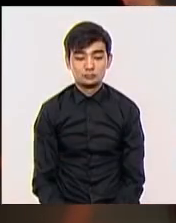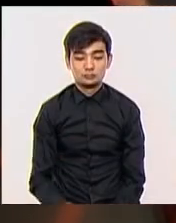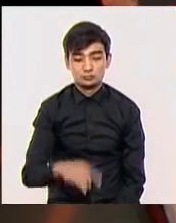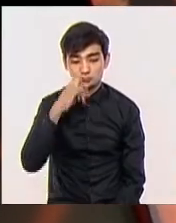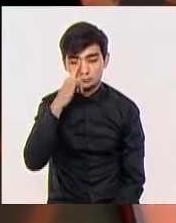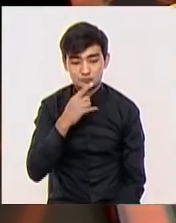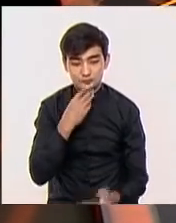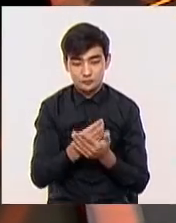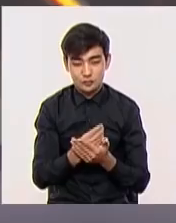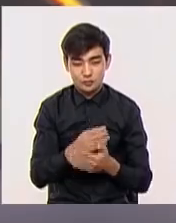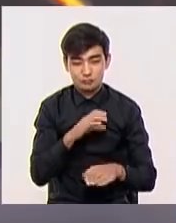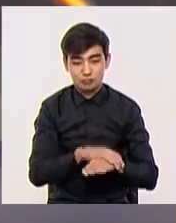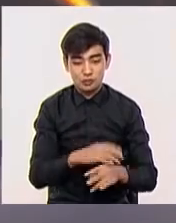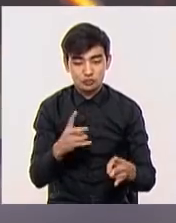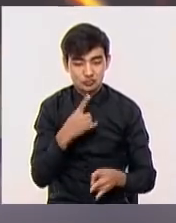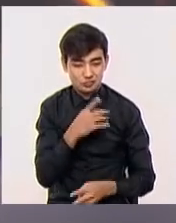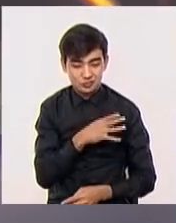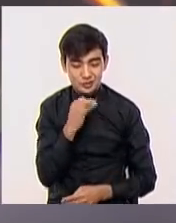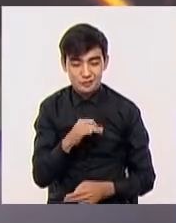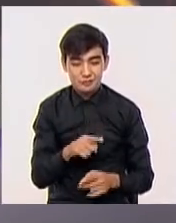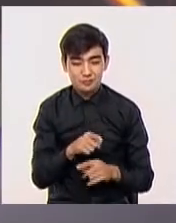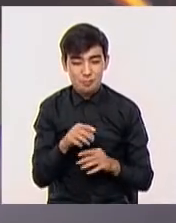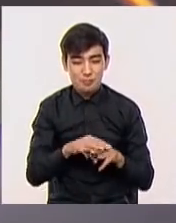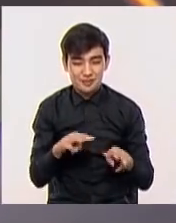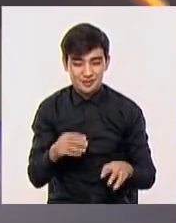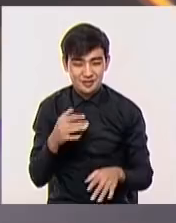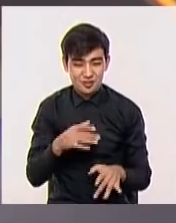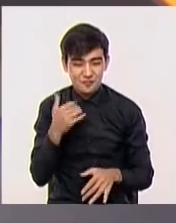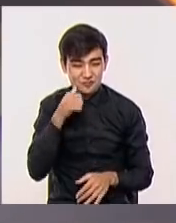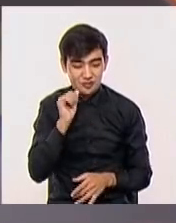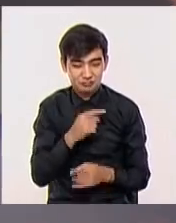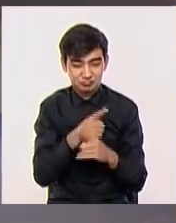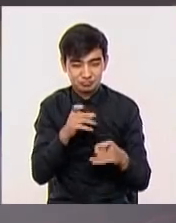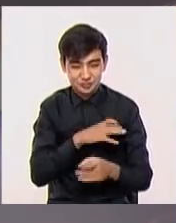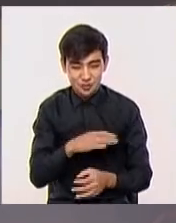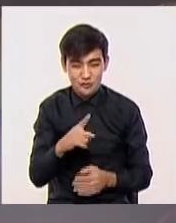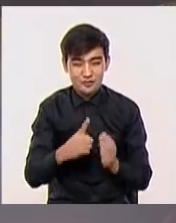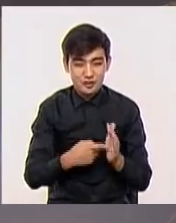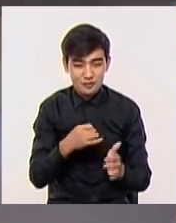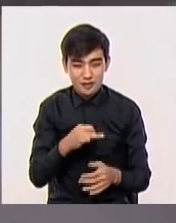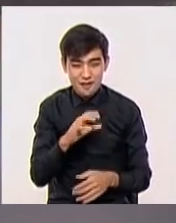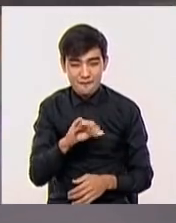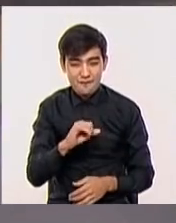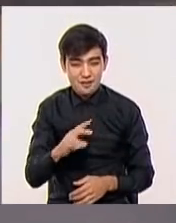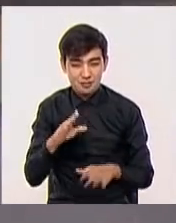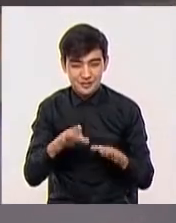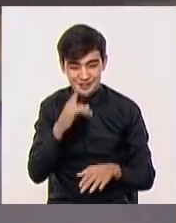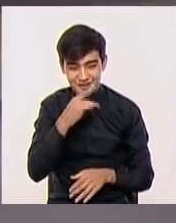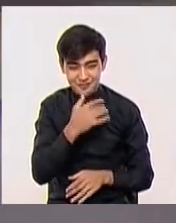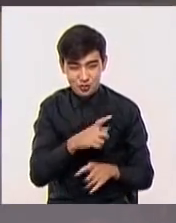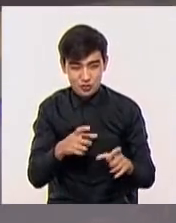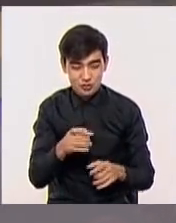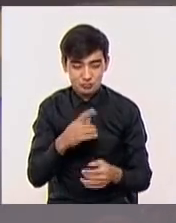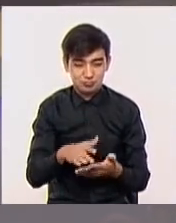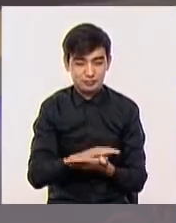Қазақ екенін дәлелдесін. Сыртқы істер министрлігінің күні кеше берген сұхбатында айтылған осы талап ауғандық бірқатар азаматтардың бетін